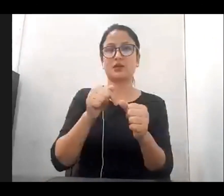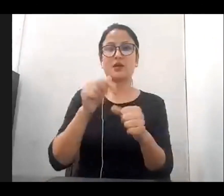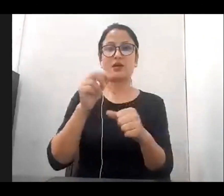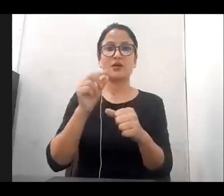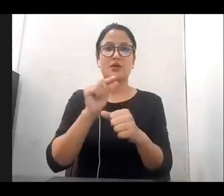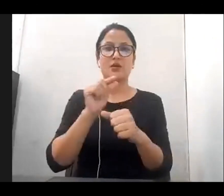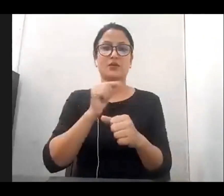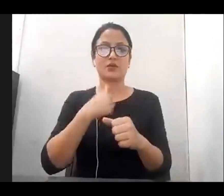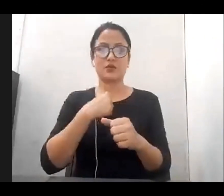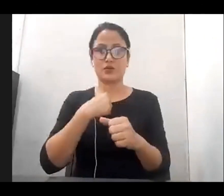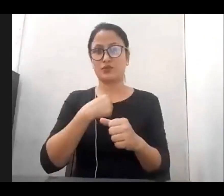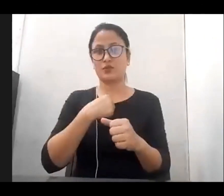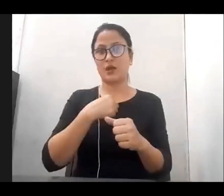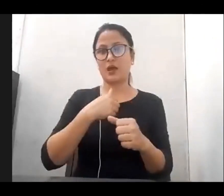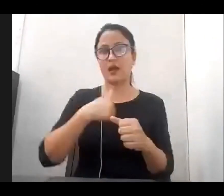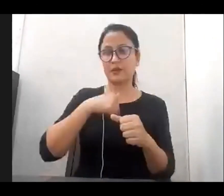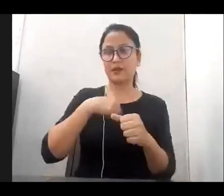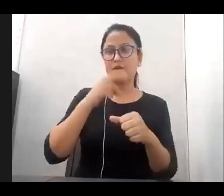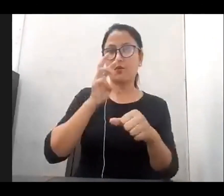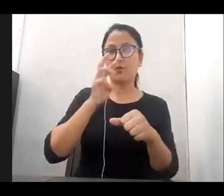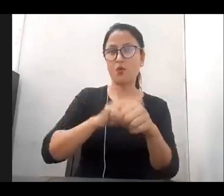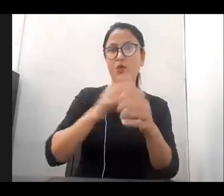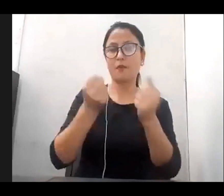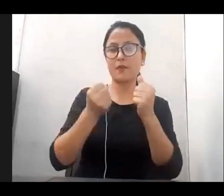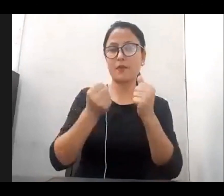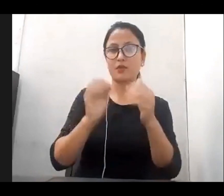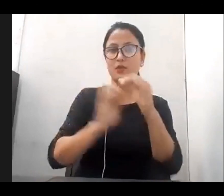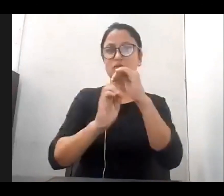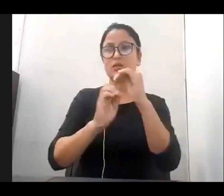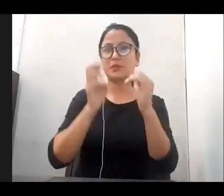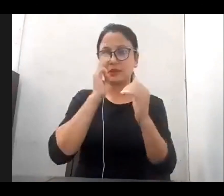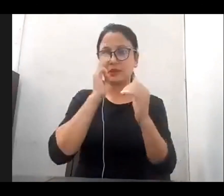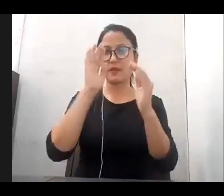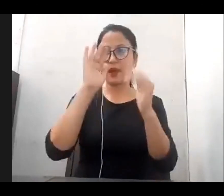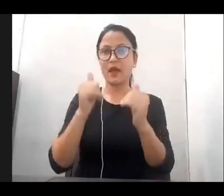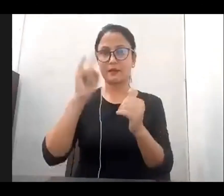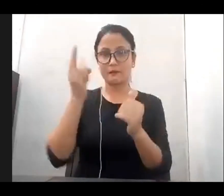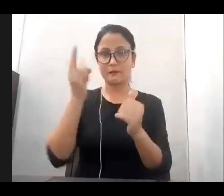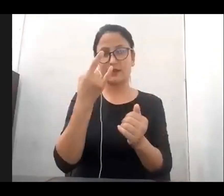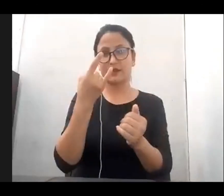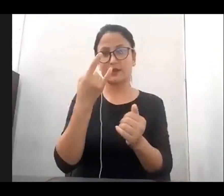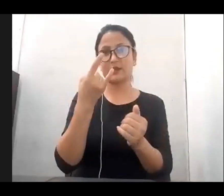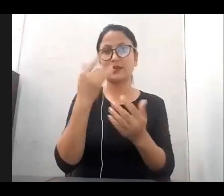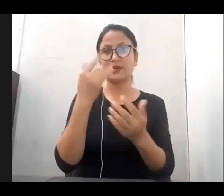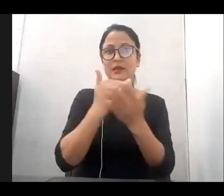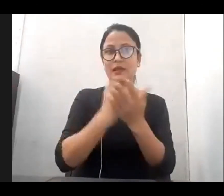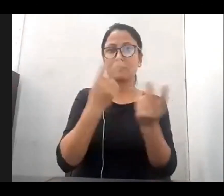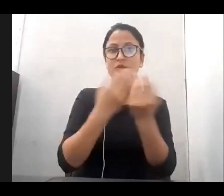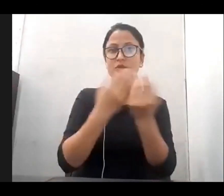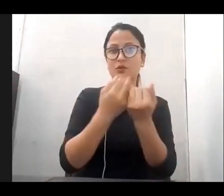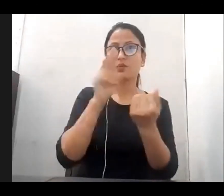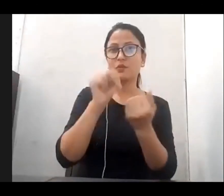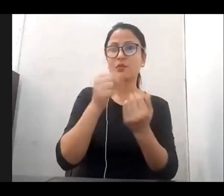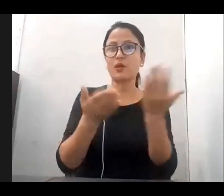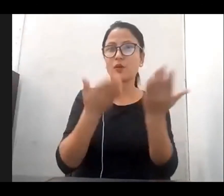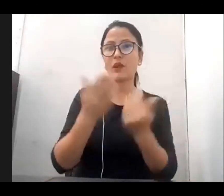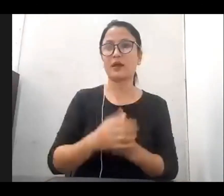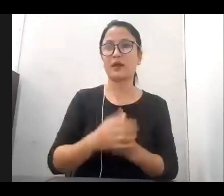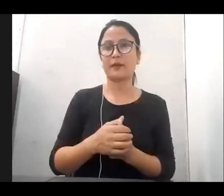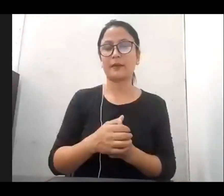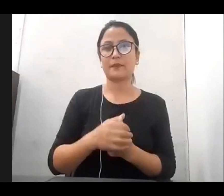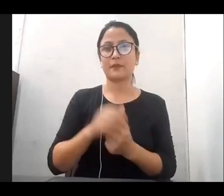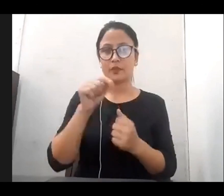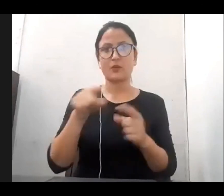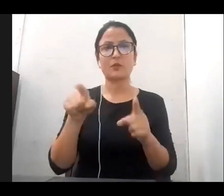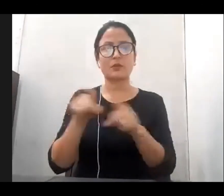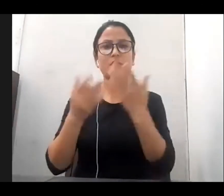भयो सायद त्यही कमिटीमै पो आएर पो एकपटक फेरि टक प्रोग्राम जस्तो पो गर्नुपर्ने हो कि होइन त्यो पनि हुनसक्छ। हाम्रो